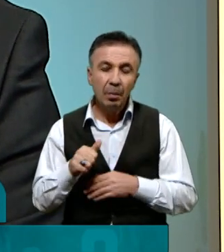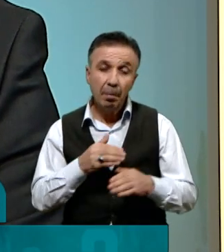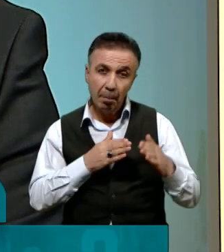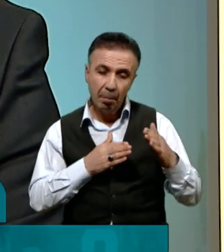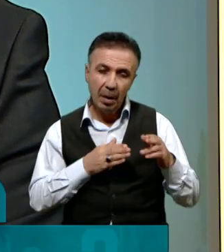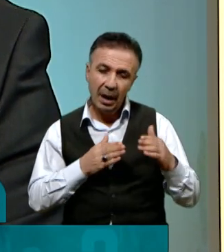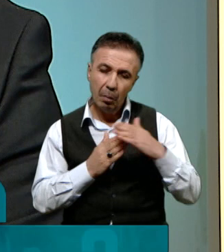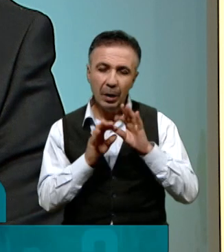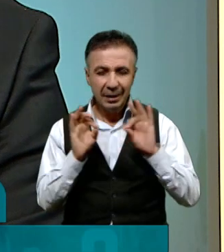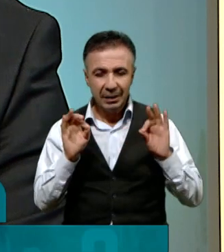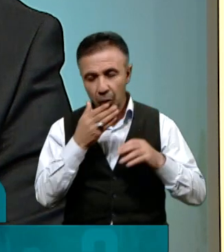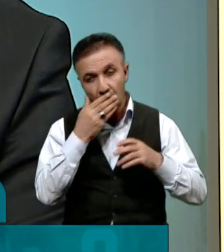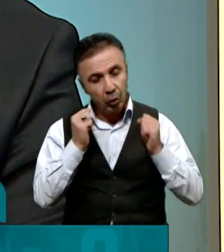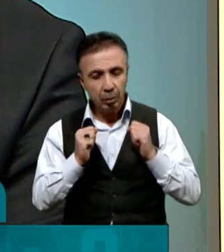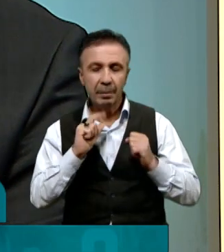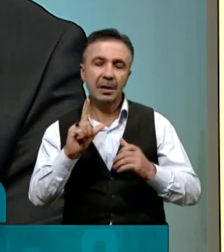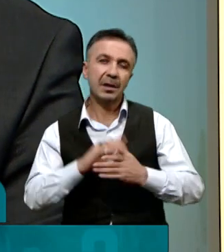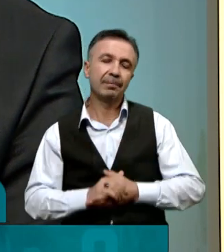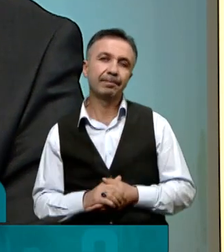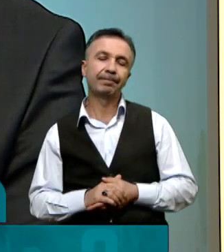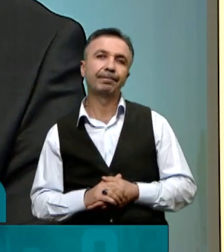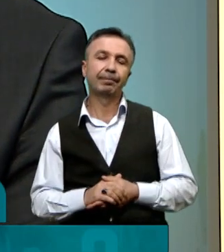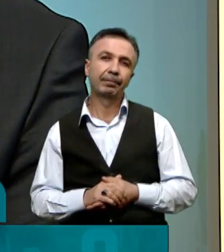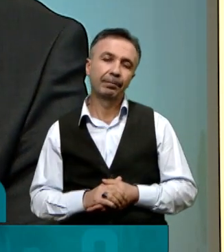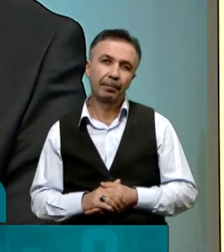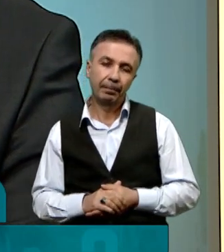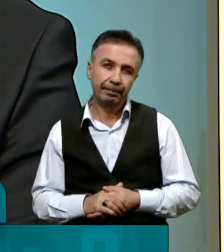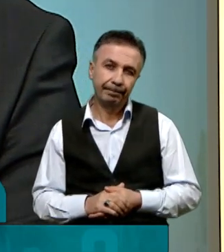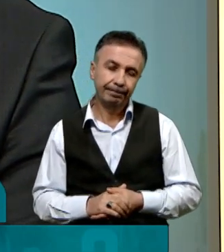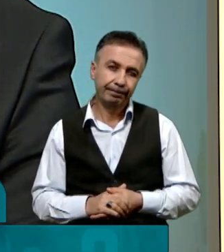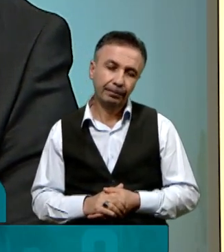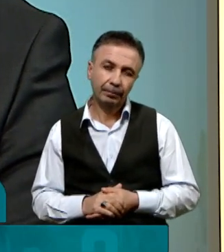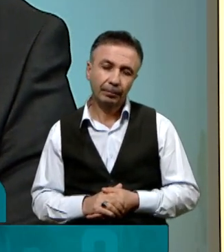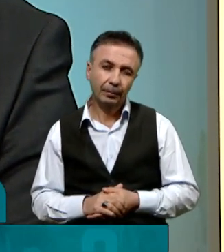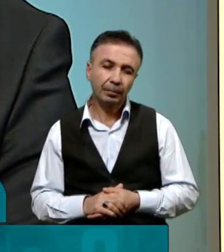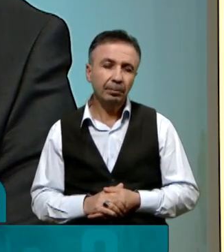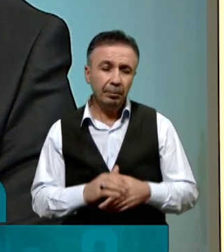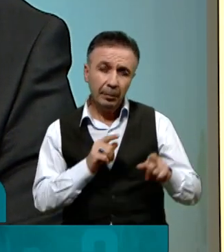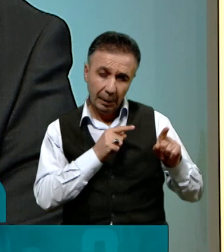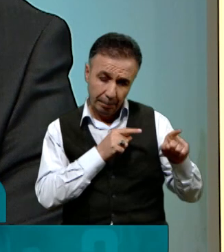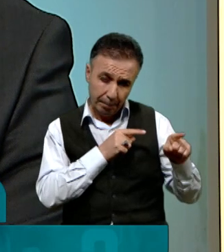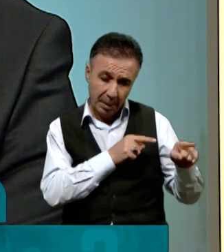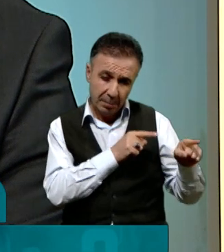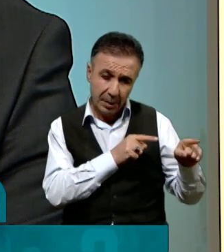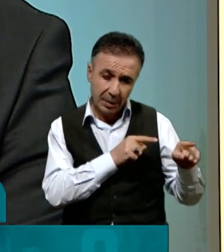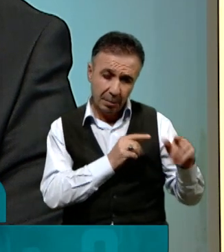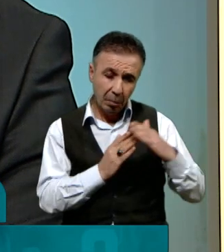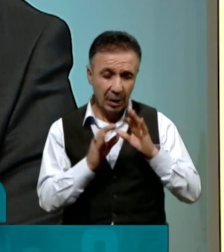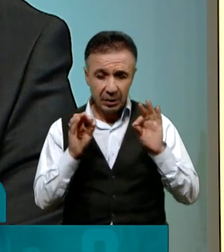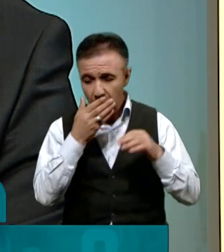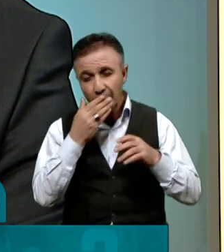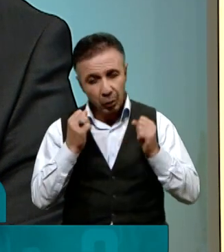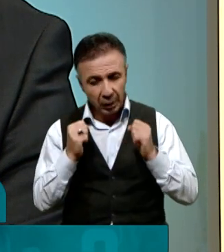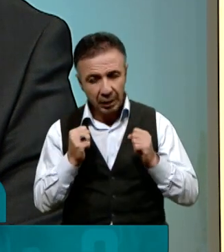tutulmasıdır. Esas, yani peş peşe tutulmalıdır, öyle diyeyim. Peki peş peşe tutulurken özellikle